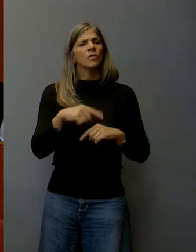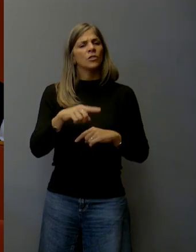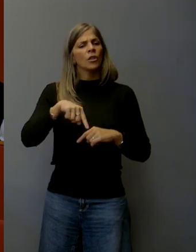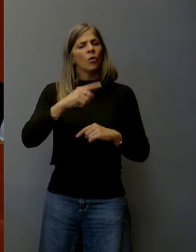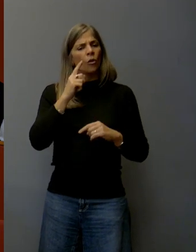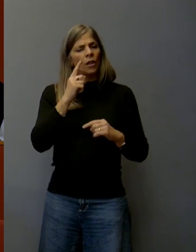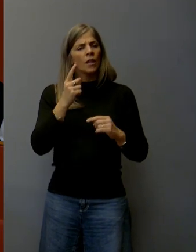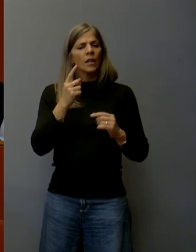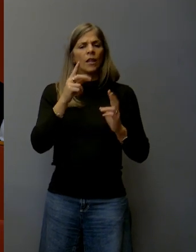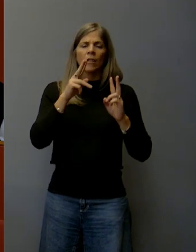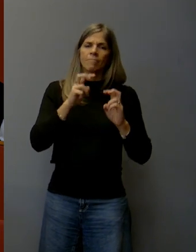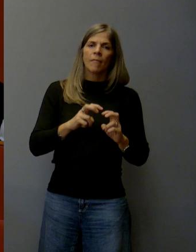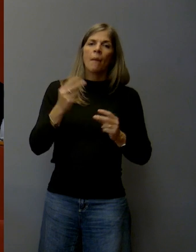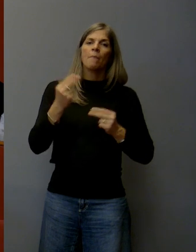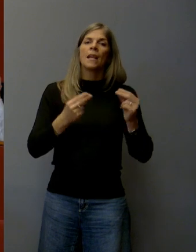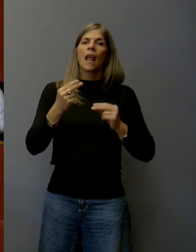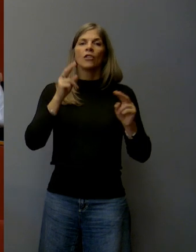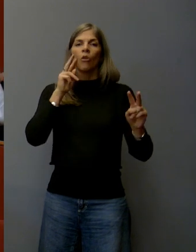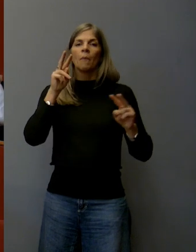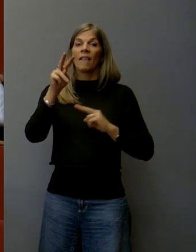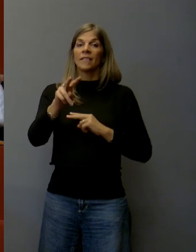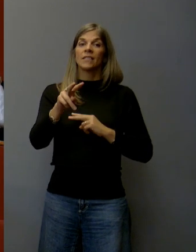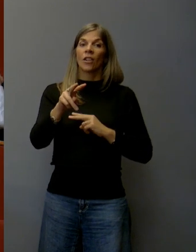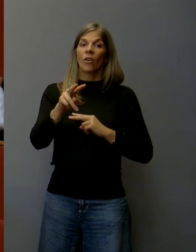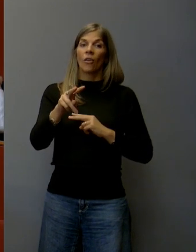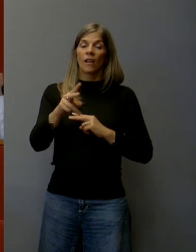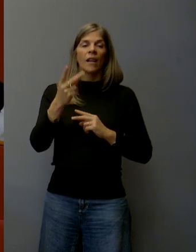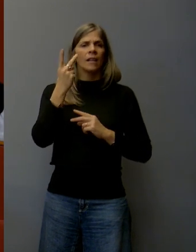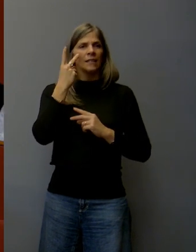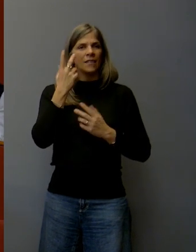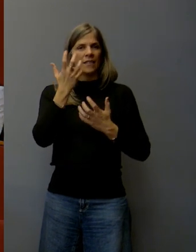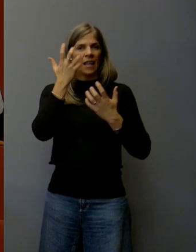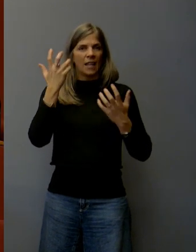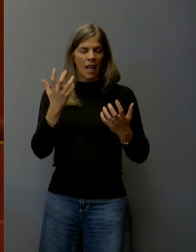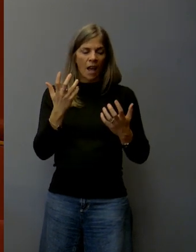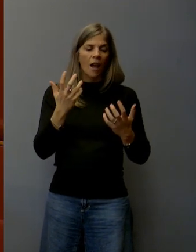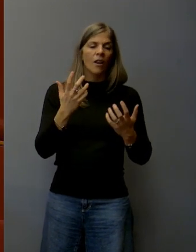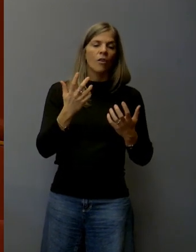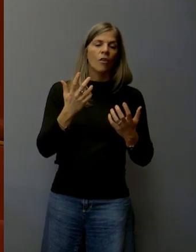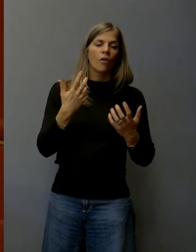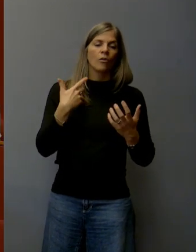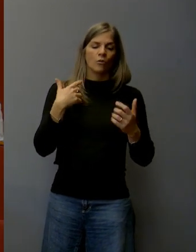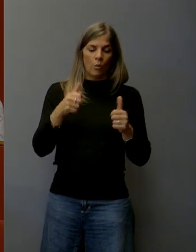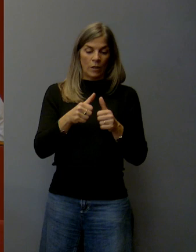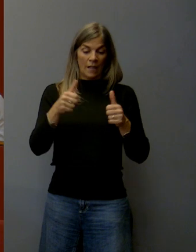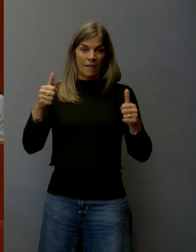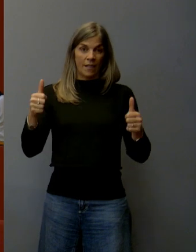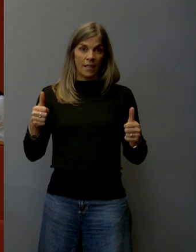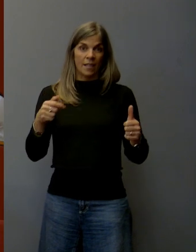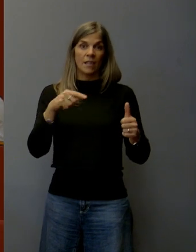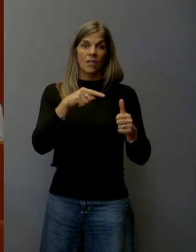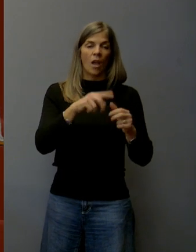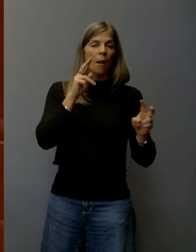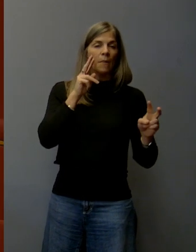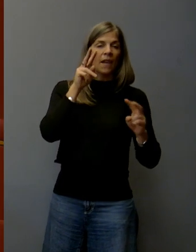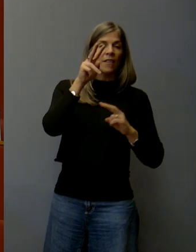di previsione è molto evidente lo scarto che c'è tra il consuntivo e poi è una previsione di consuntivo